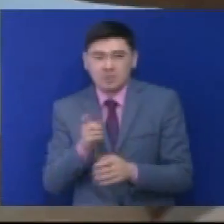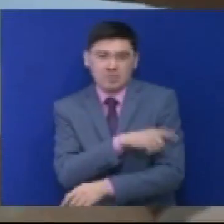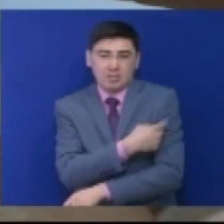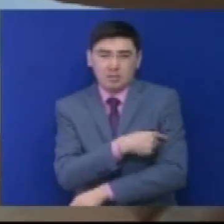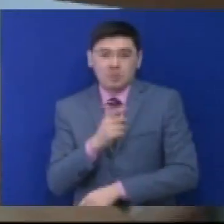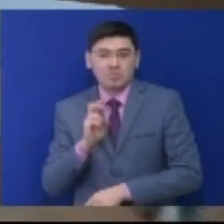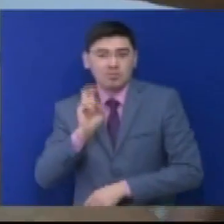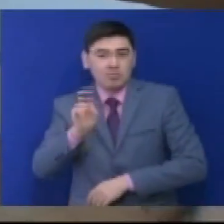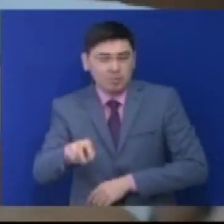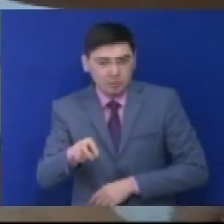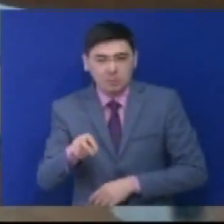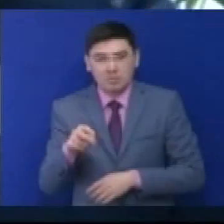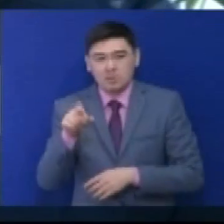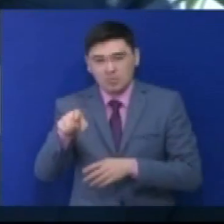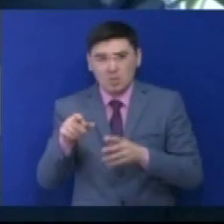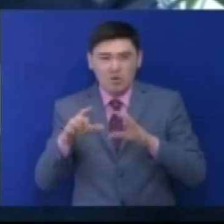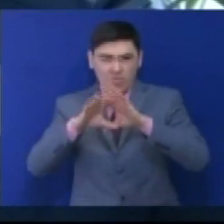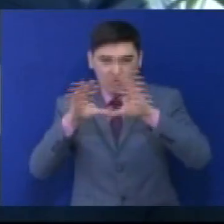жүйеге көшіру жұмыстары жүргізілуде.